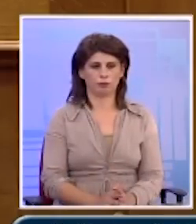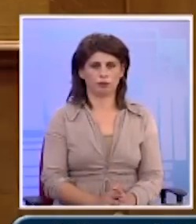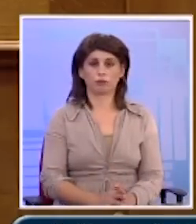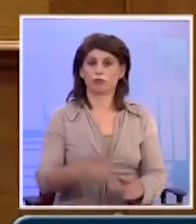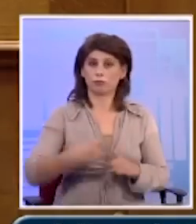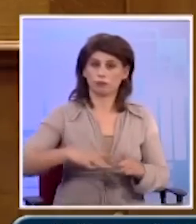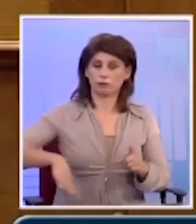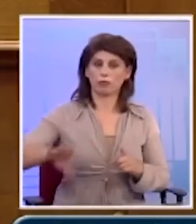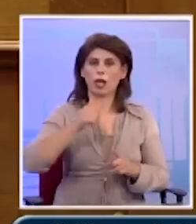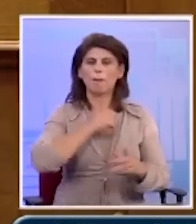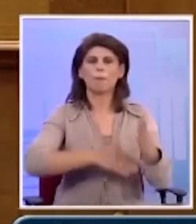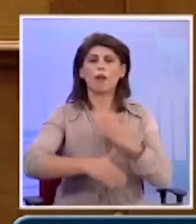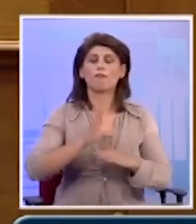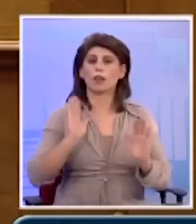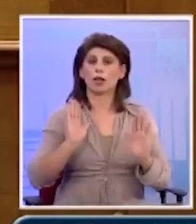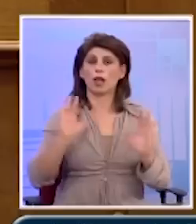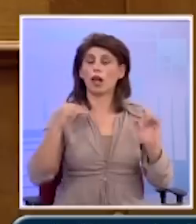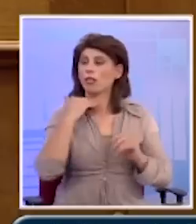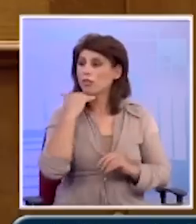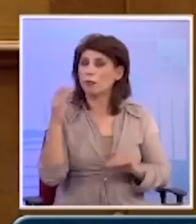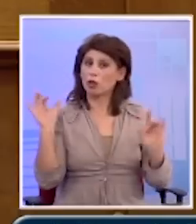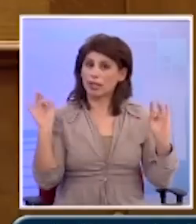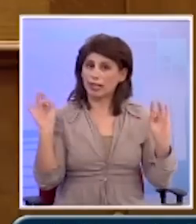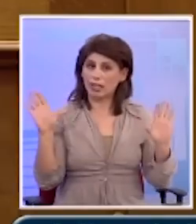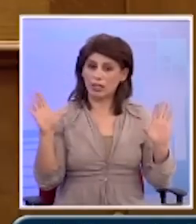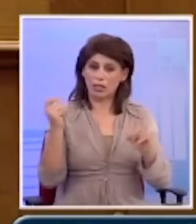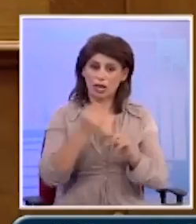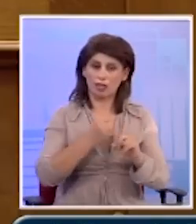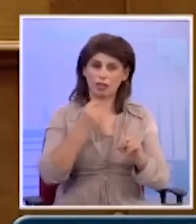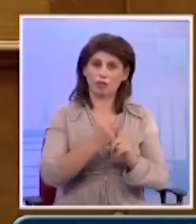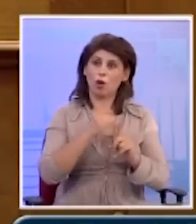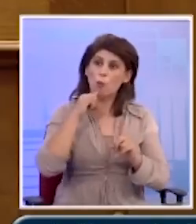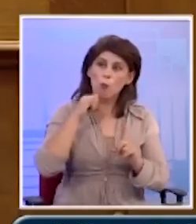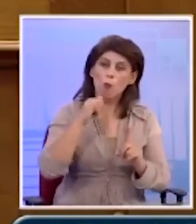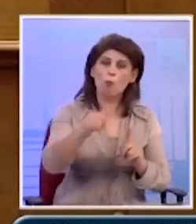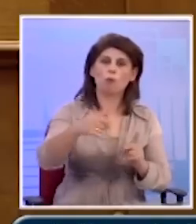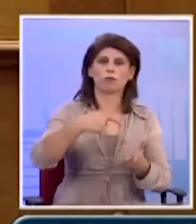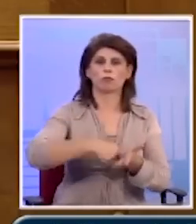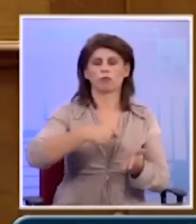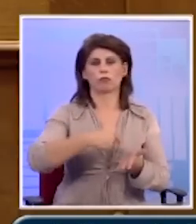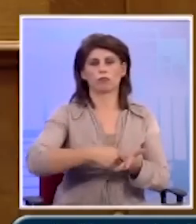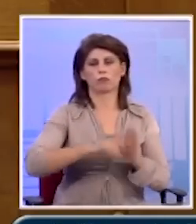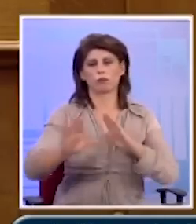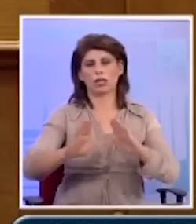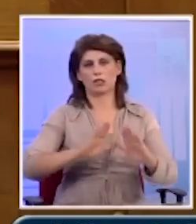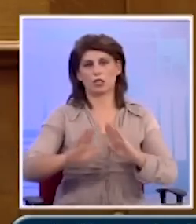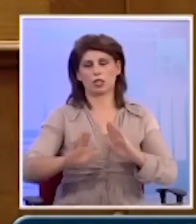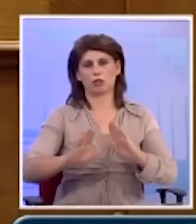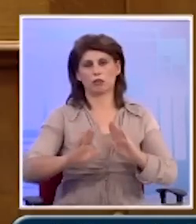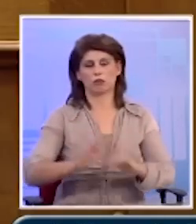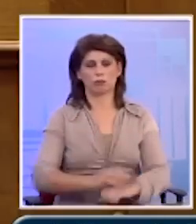Ο ελληνικός λαός έχει υποφέρει και δεν μπορεί ουδής να διεκδικεί εσαΐ την φορολογική ασυλία.